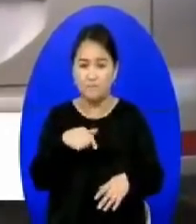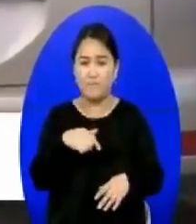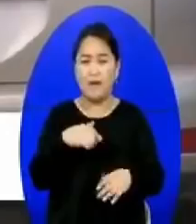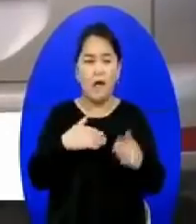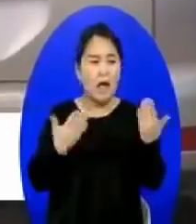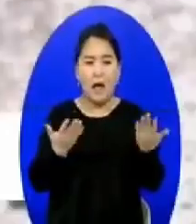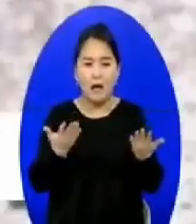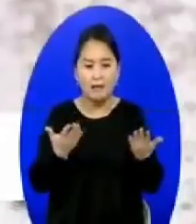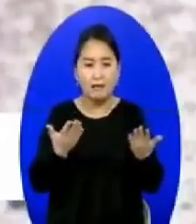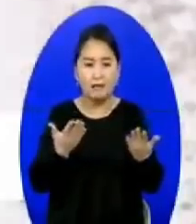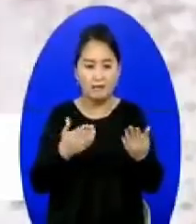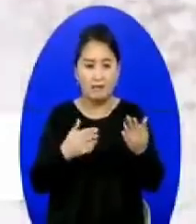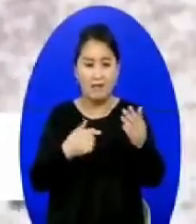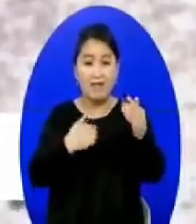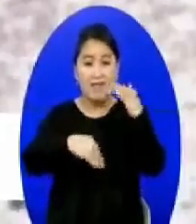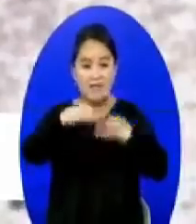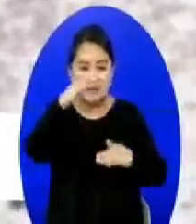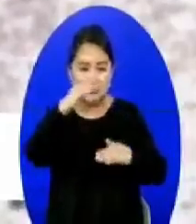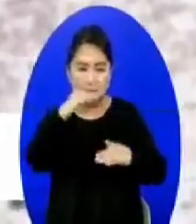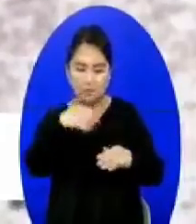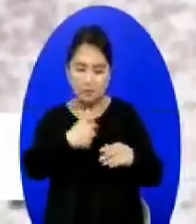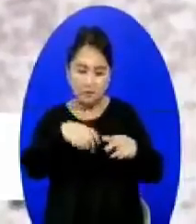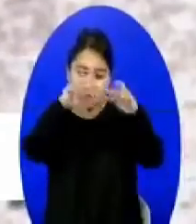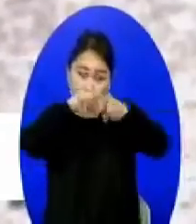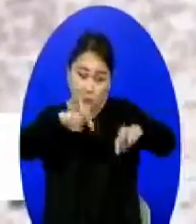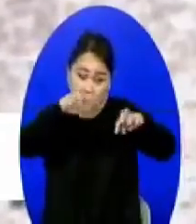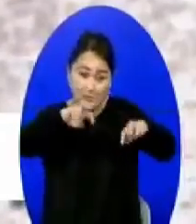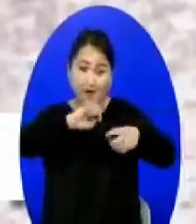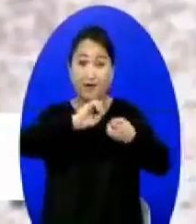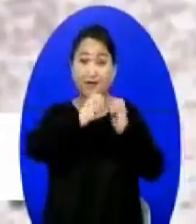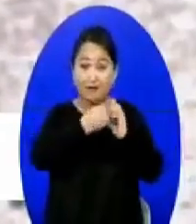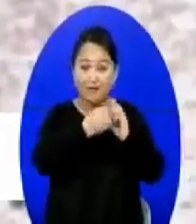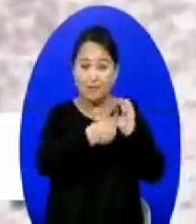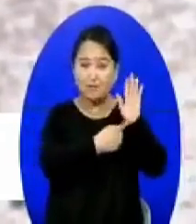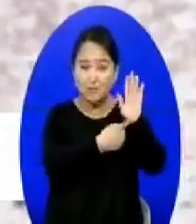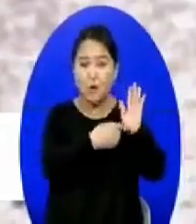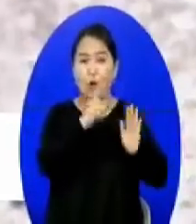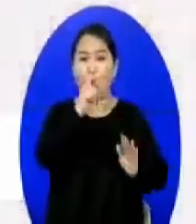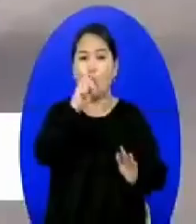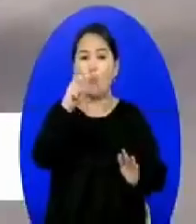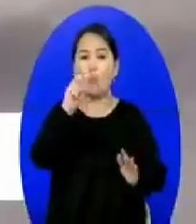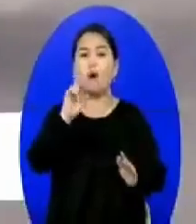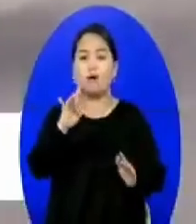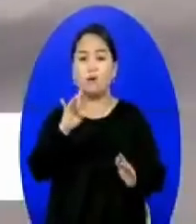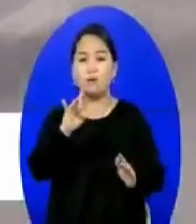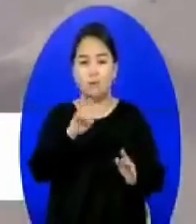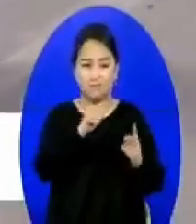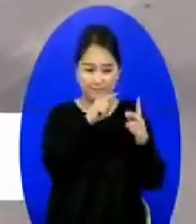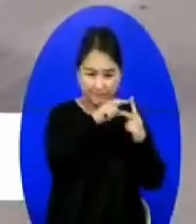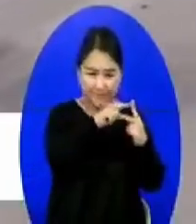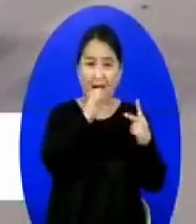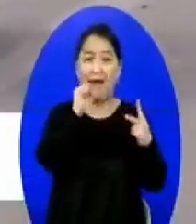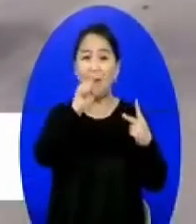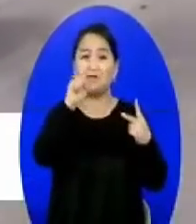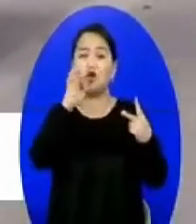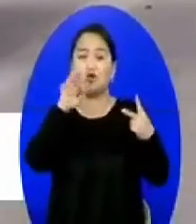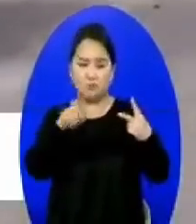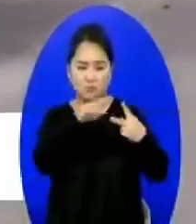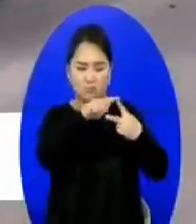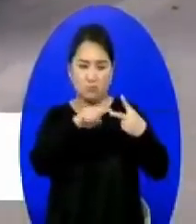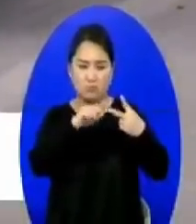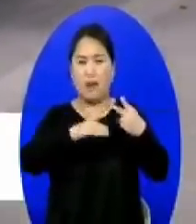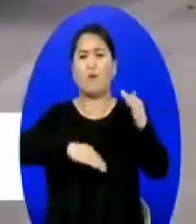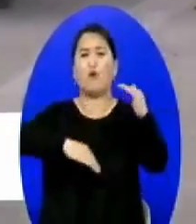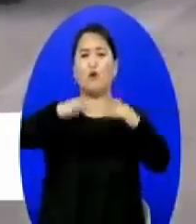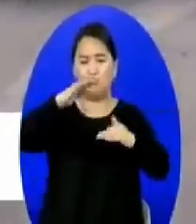амгаа байна гэдэг дээр бас сүлд судалгаа хийсэн байна. За үүнээс авч үзэх юм бол одоо хөхөрлөг хий. За азат хоёр бол маш өндөр түвшинд гарч байгаа маа. За